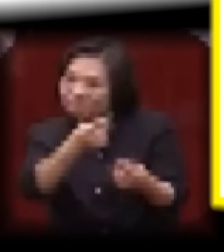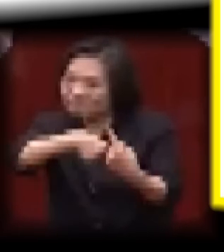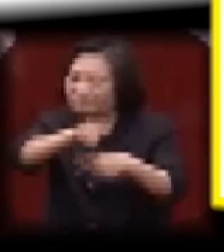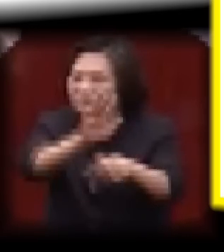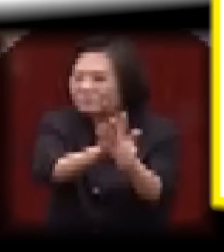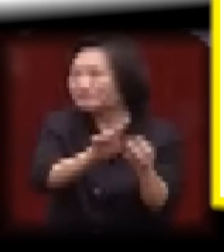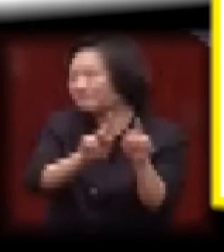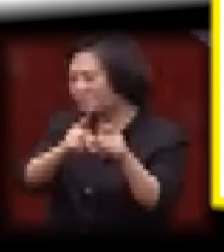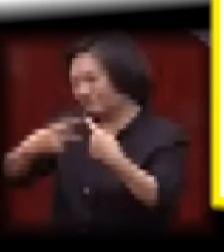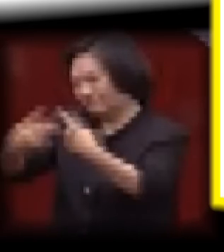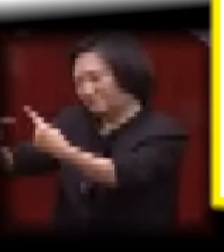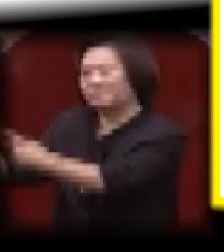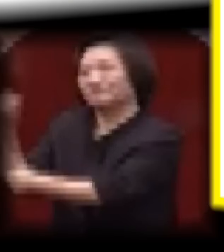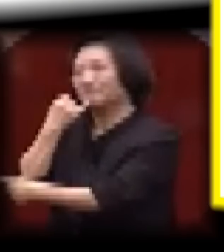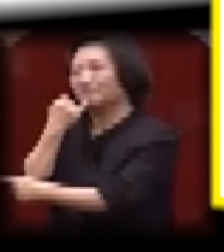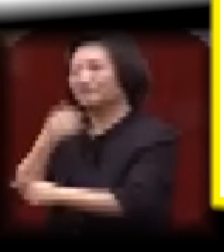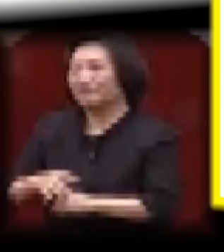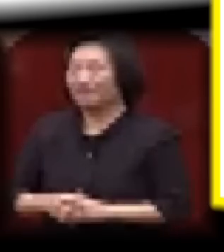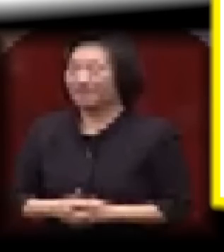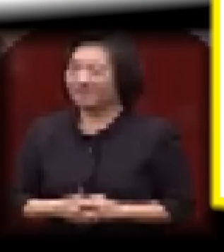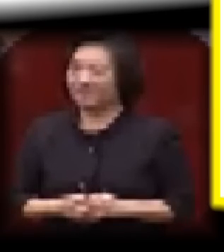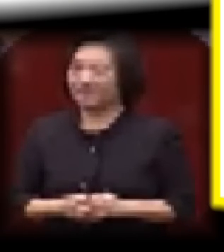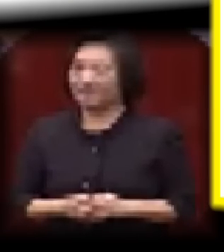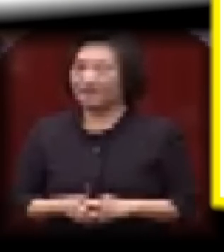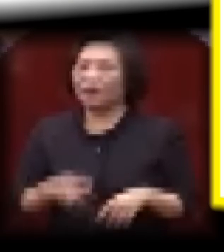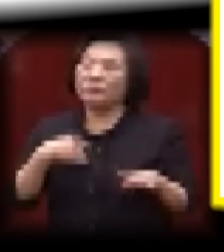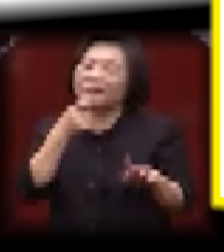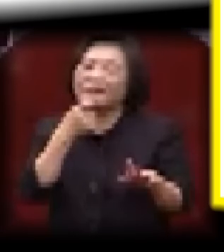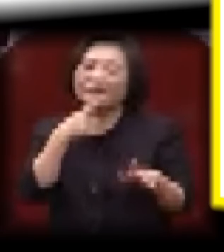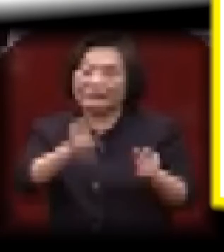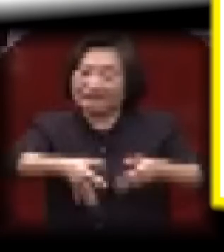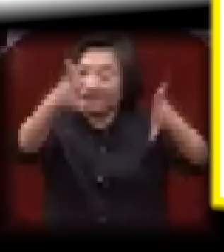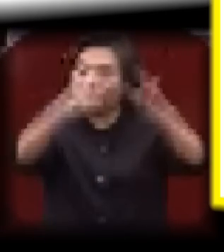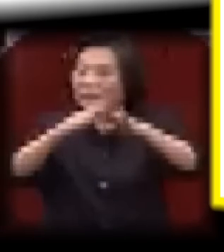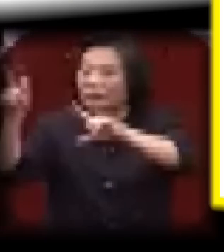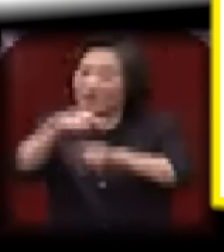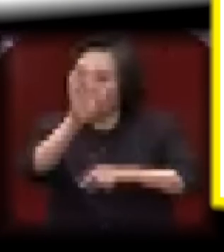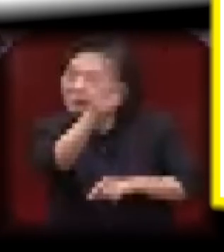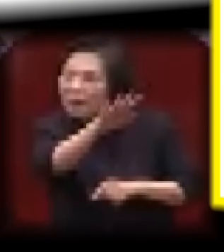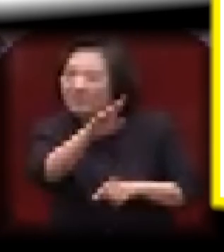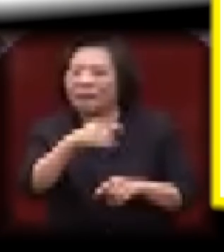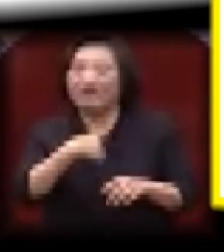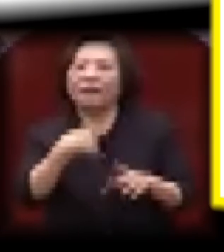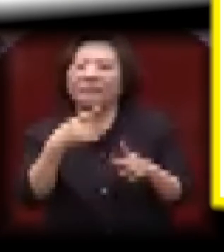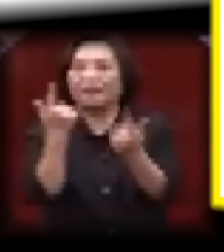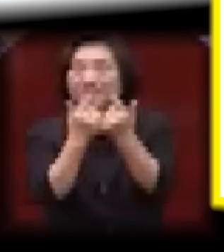考的。那我们一开始设这个包租代管的制度，发现还是有点问题。